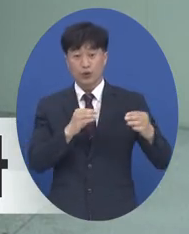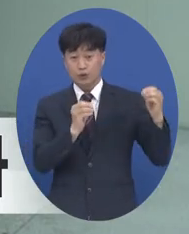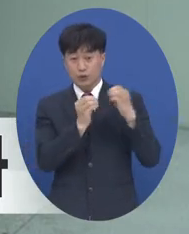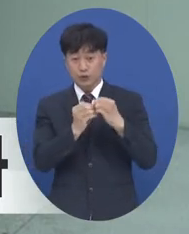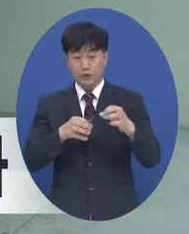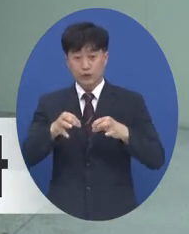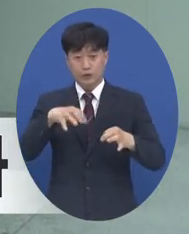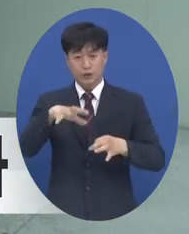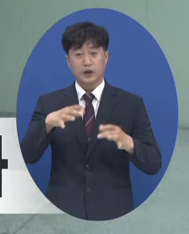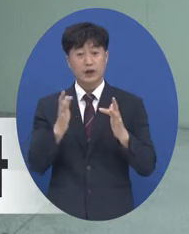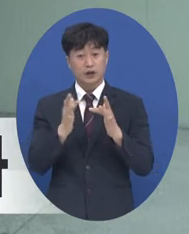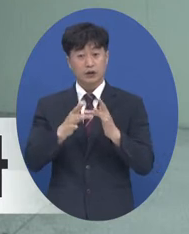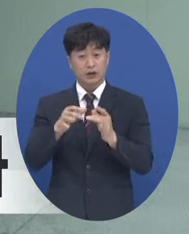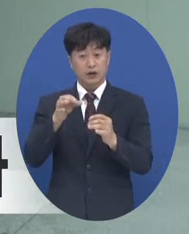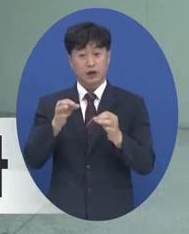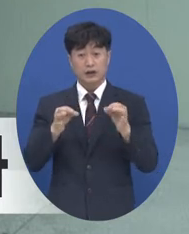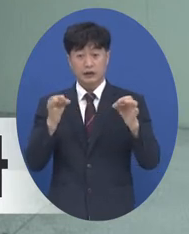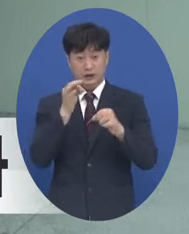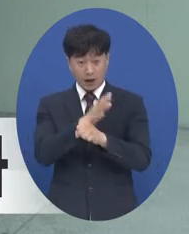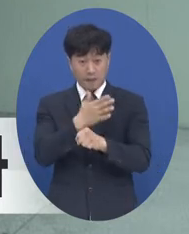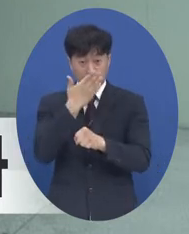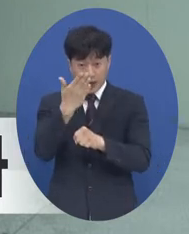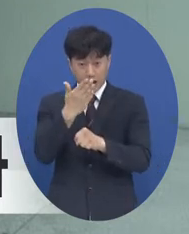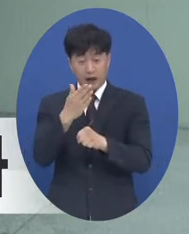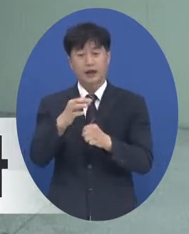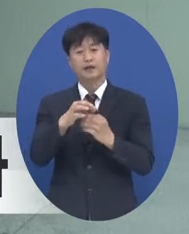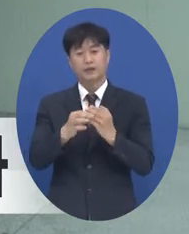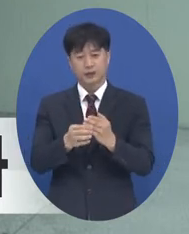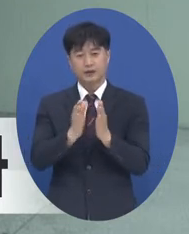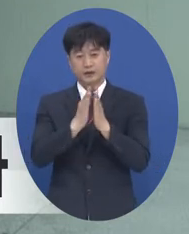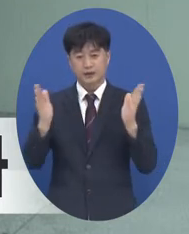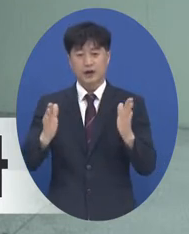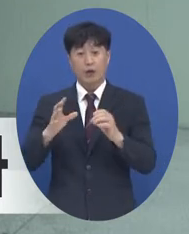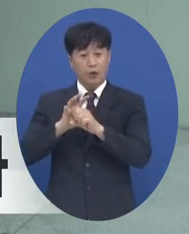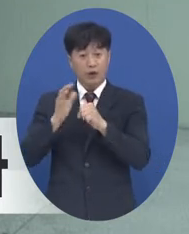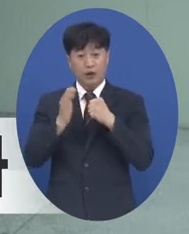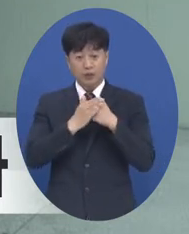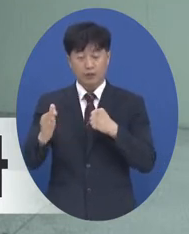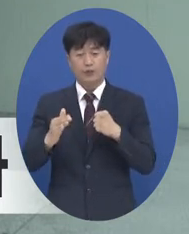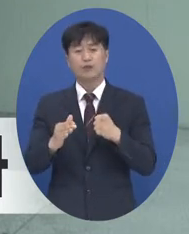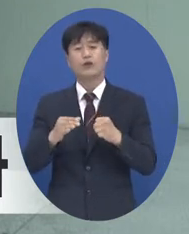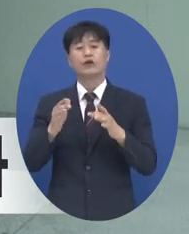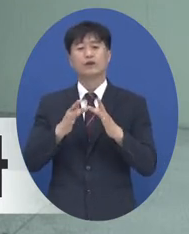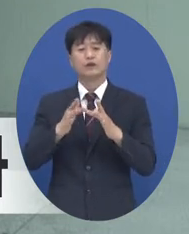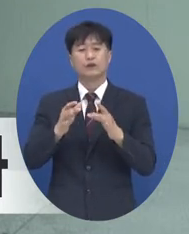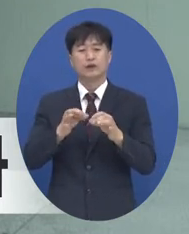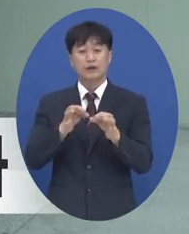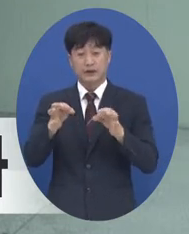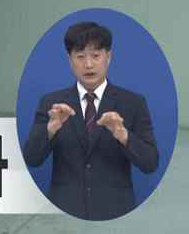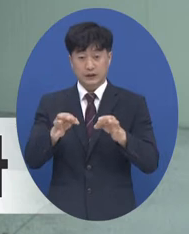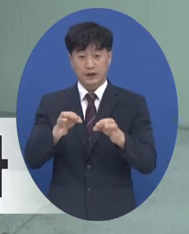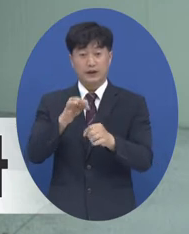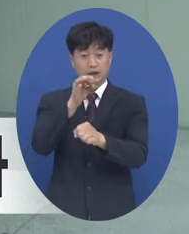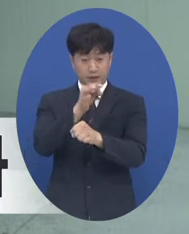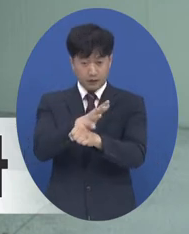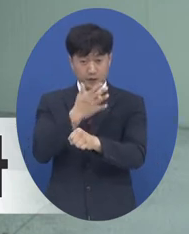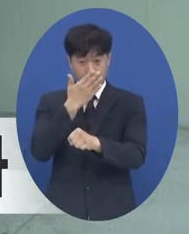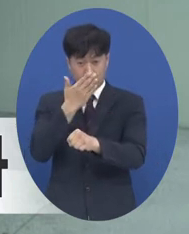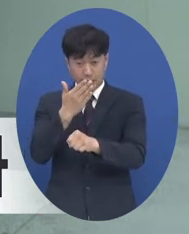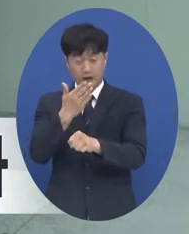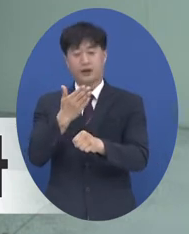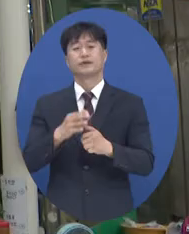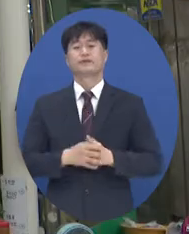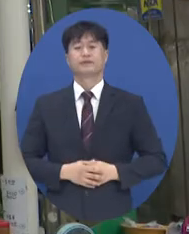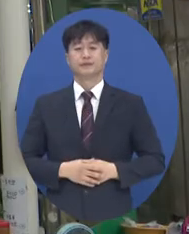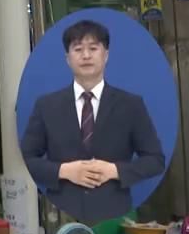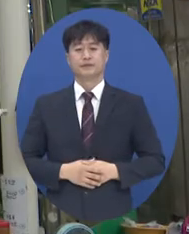장을 볼수 있는 이색 시스템이 도입됐습니다. 코로나가 몰고 온 온라인 장보기, 최창순 기자가 현장 취재했습니다.